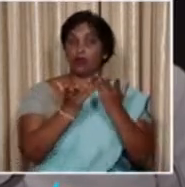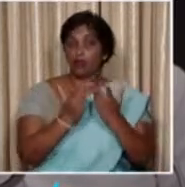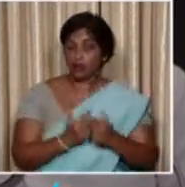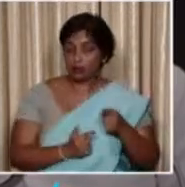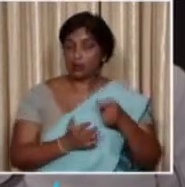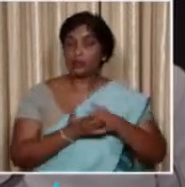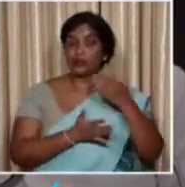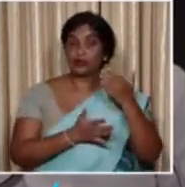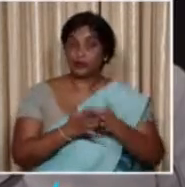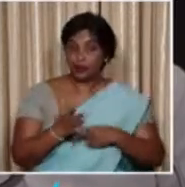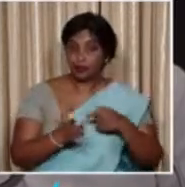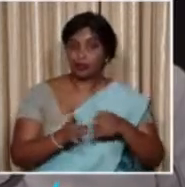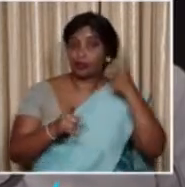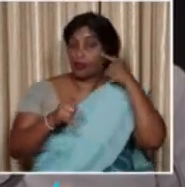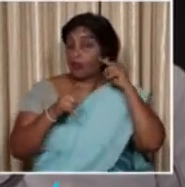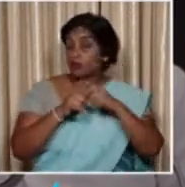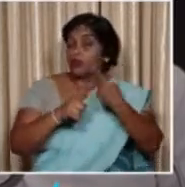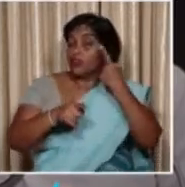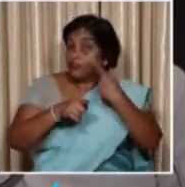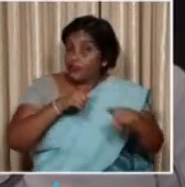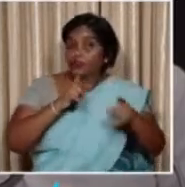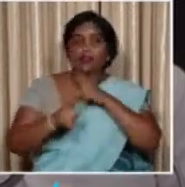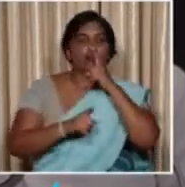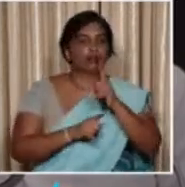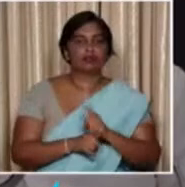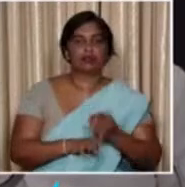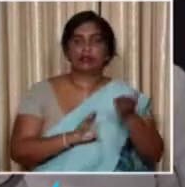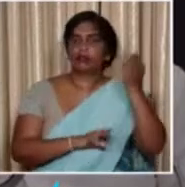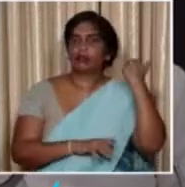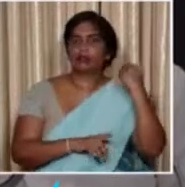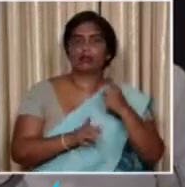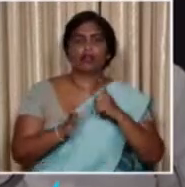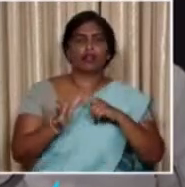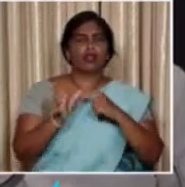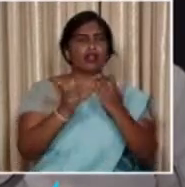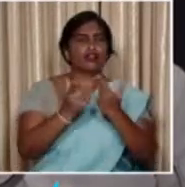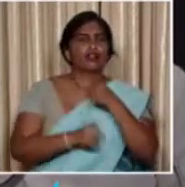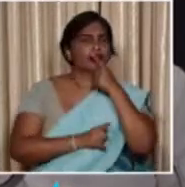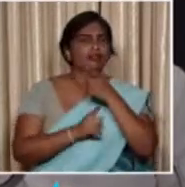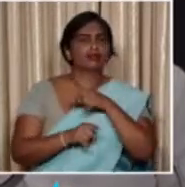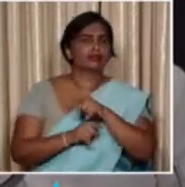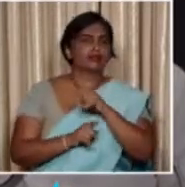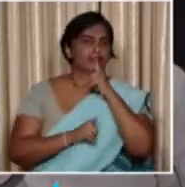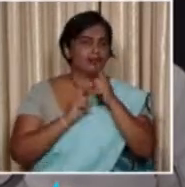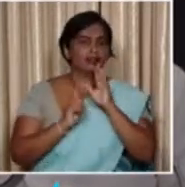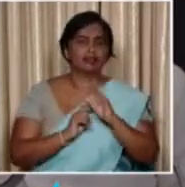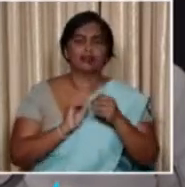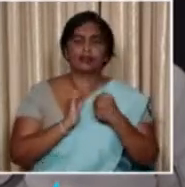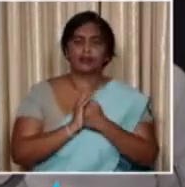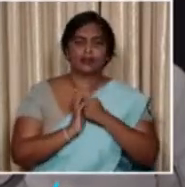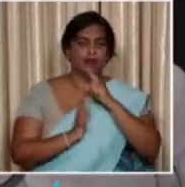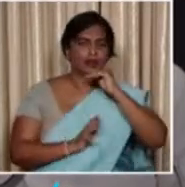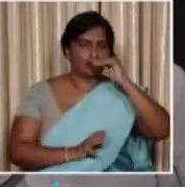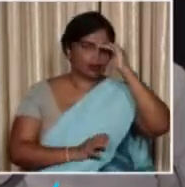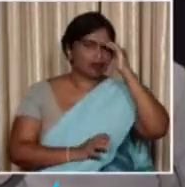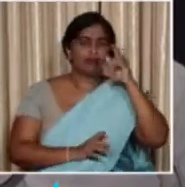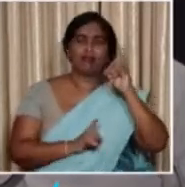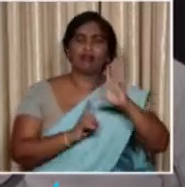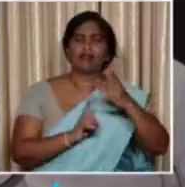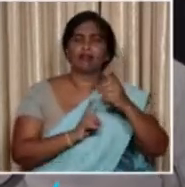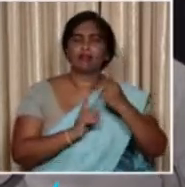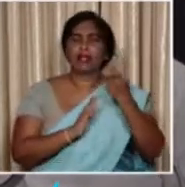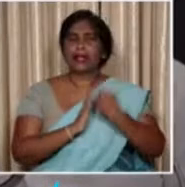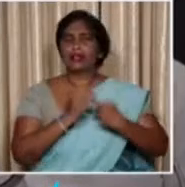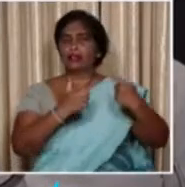වාර්තාව ගැන පමණක් කතා කරන්න කියලා. දැන් වෙනද අපි විගණන වාර්තා ගැන කතා කරද්දි ගරු කතානායකතුමනි එහෙම අපිට